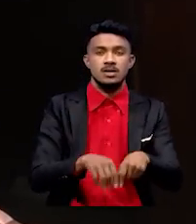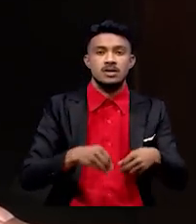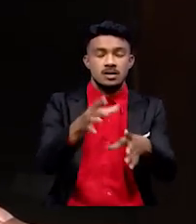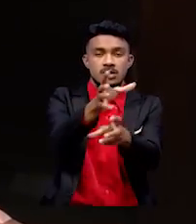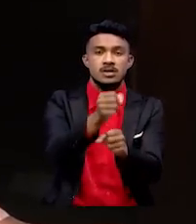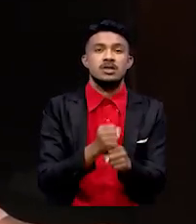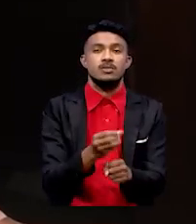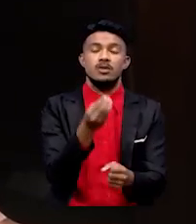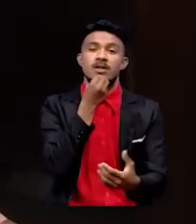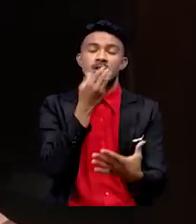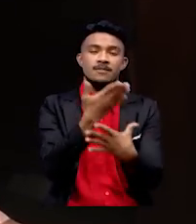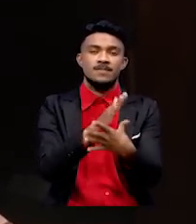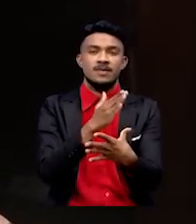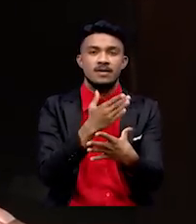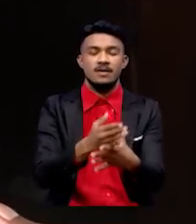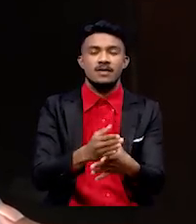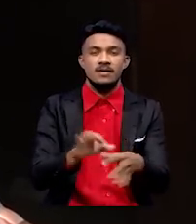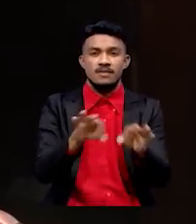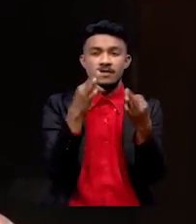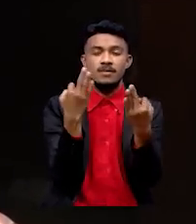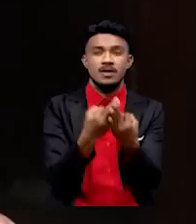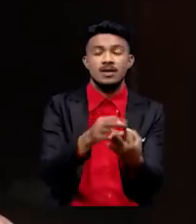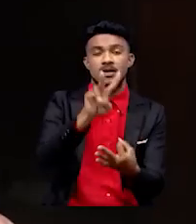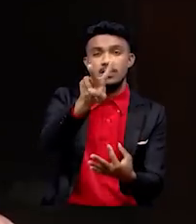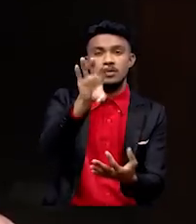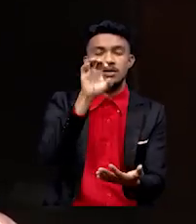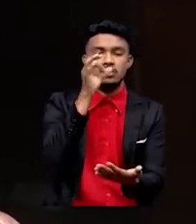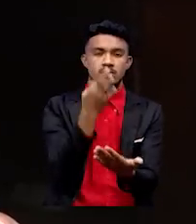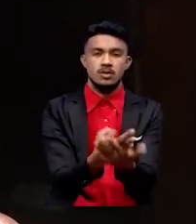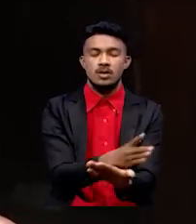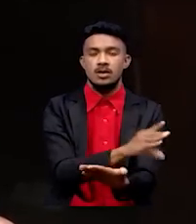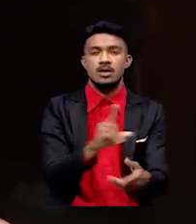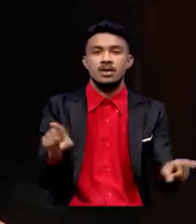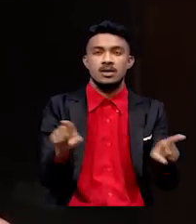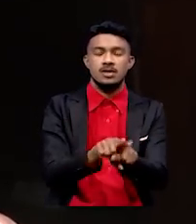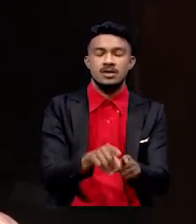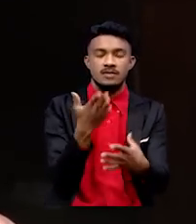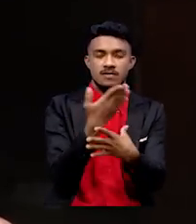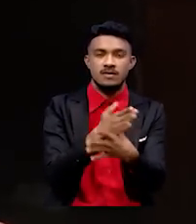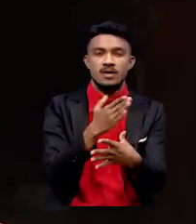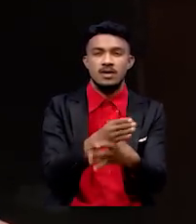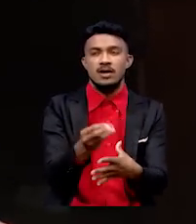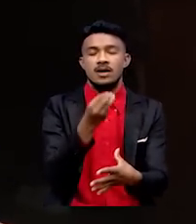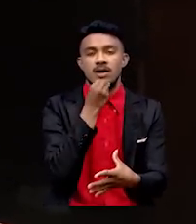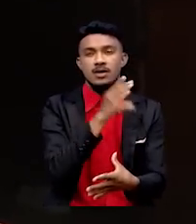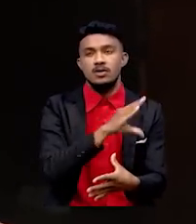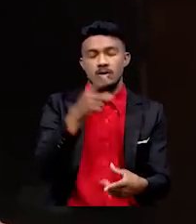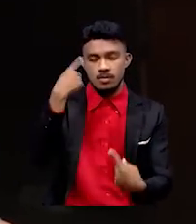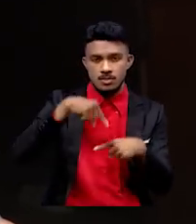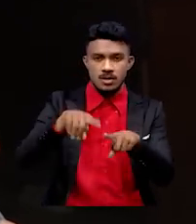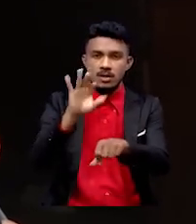basica agregar familiar tu sini dolar tuir vale mes sesta basica i ba vale paroke nian